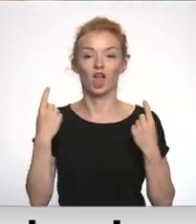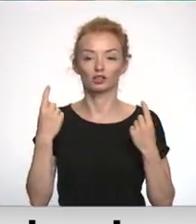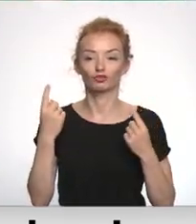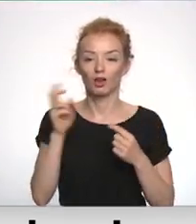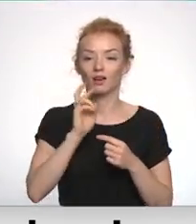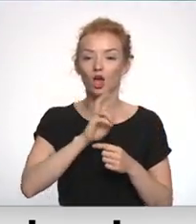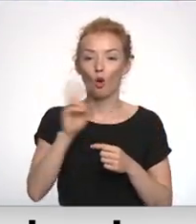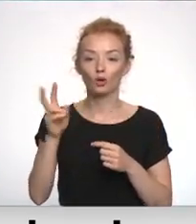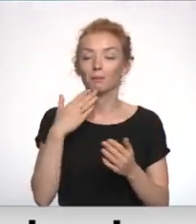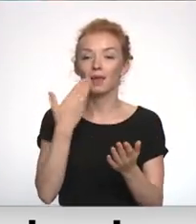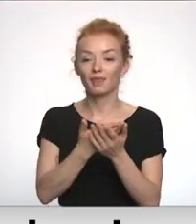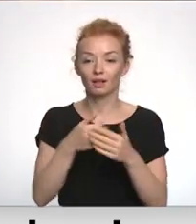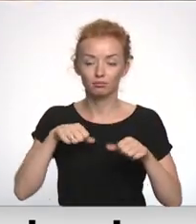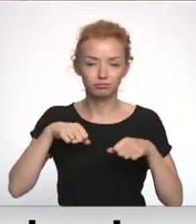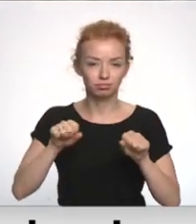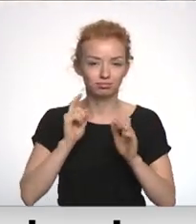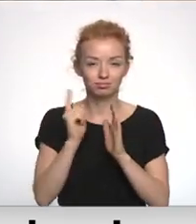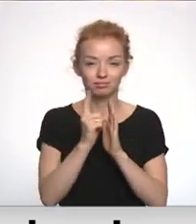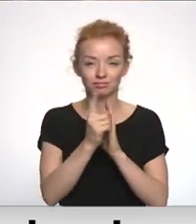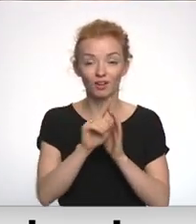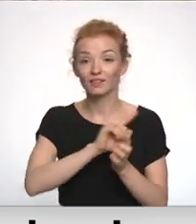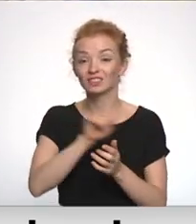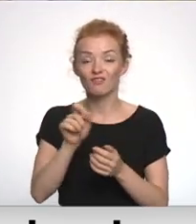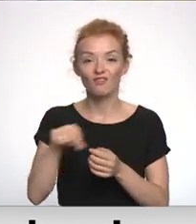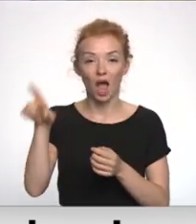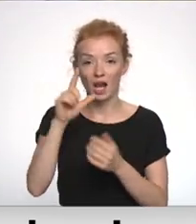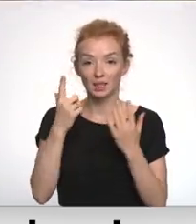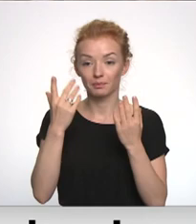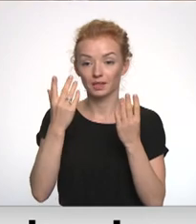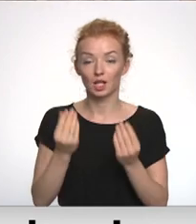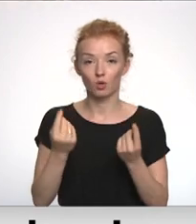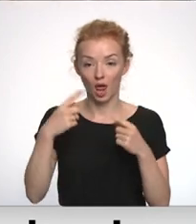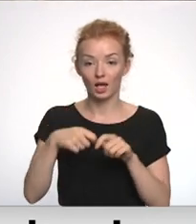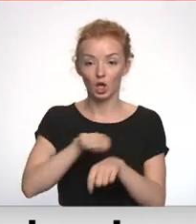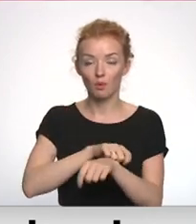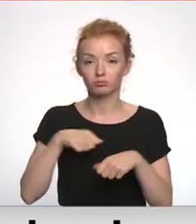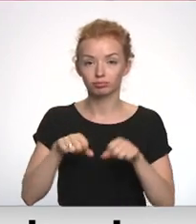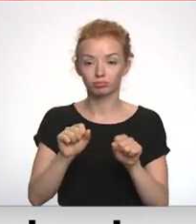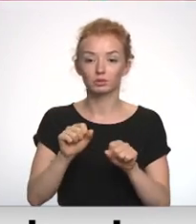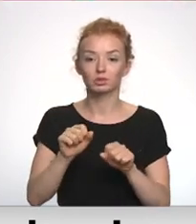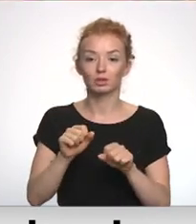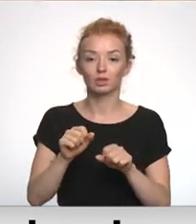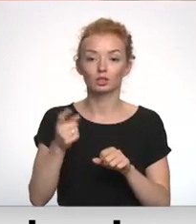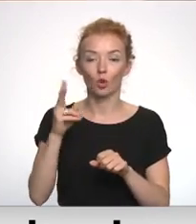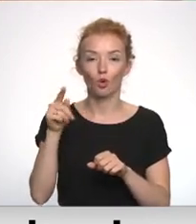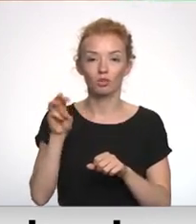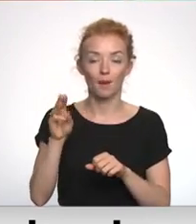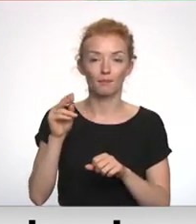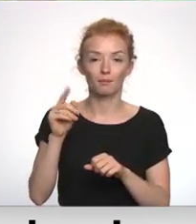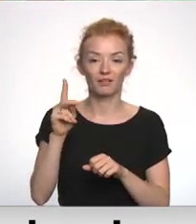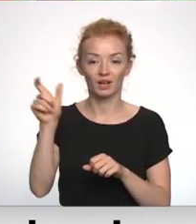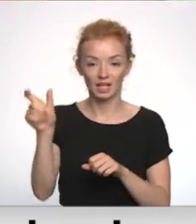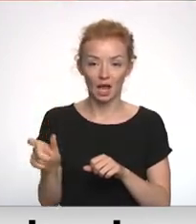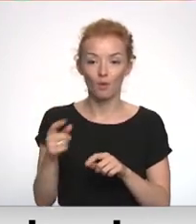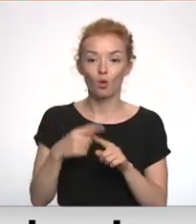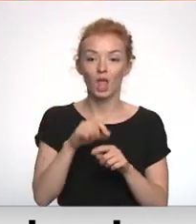rekordam pieteiktajā braucienā. Līdz šim visvairāk kilometru 7 dienās bija izdevies nobraukt Skotam Džošam Kviglijam. Arvis